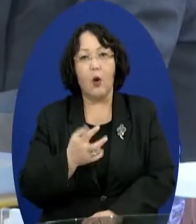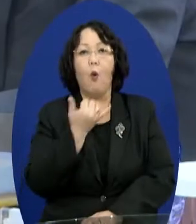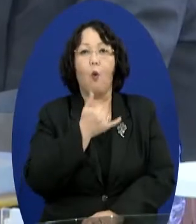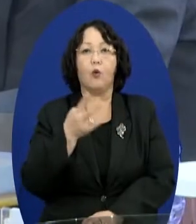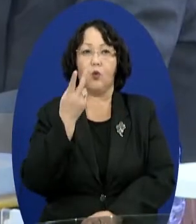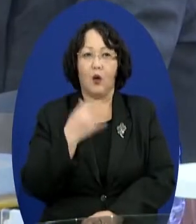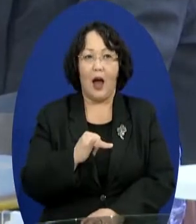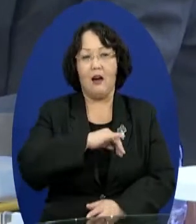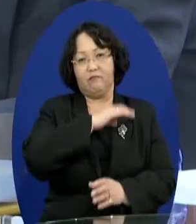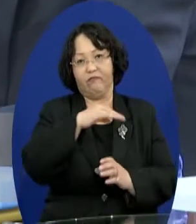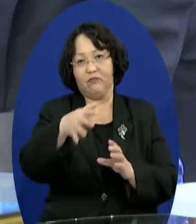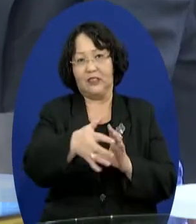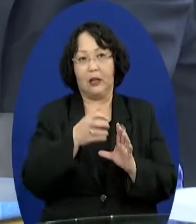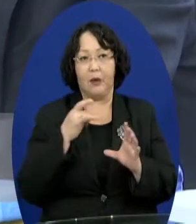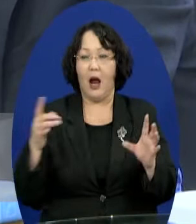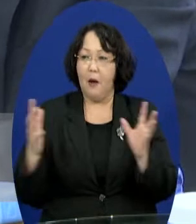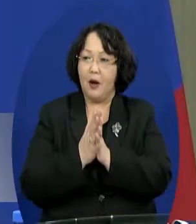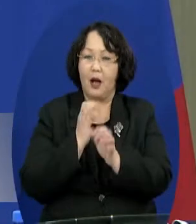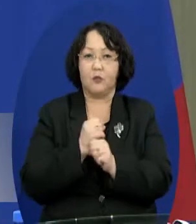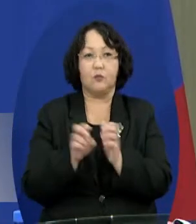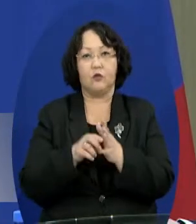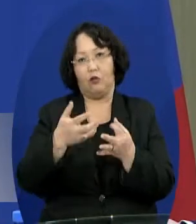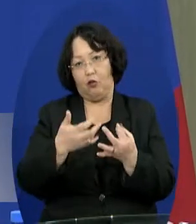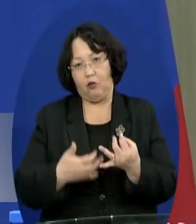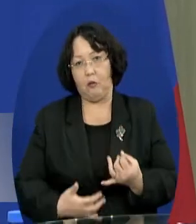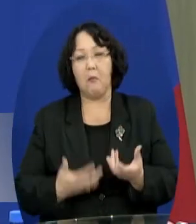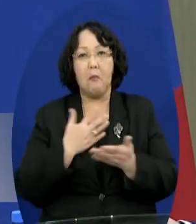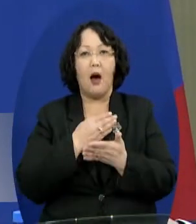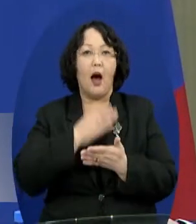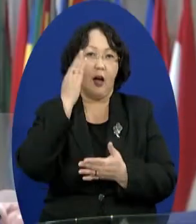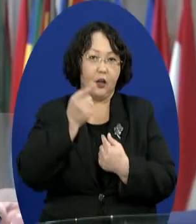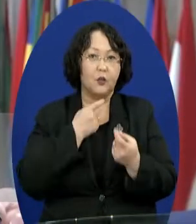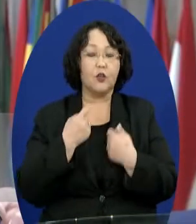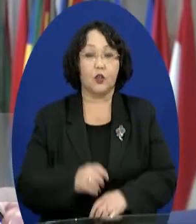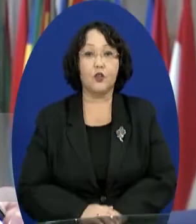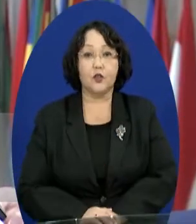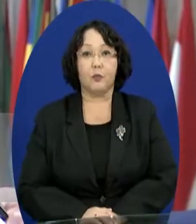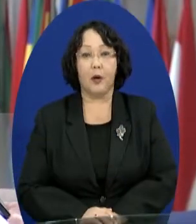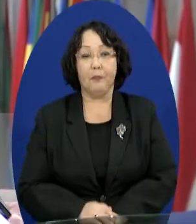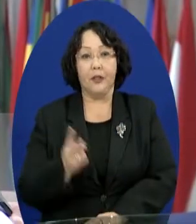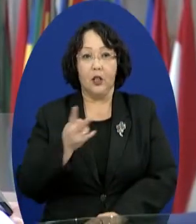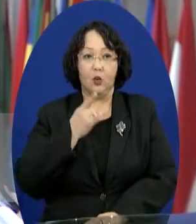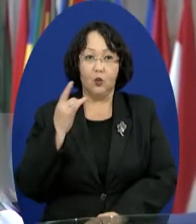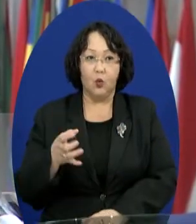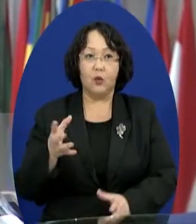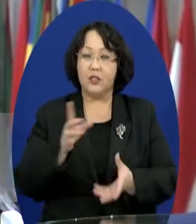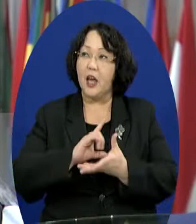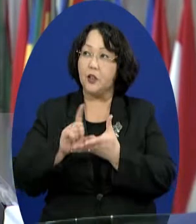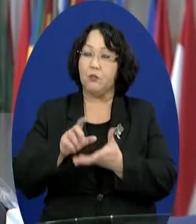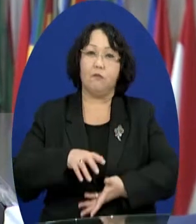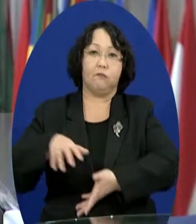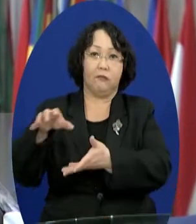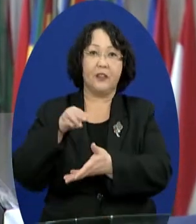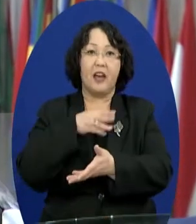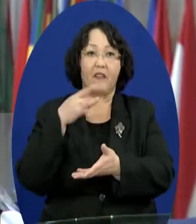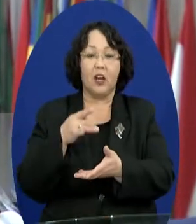уурхайн салбарт харилцан ашигтай хамтрах боломж их бий гэдгийг тодтгосон юм а. Нүүрсний экспорт туршилтын тээврийг одоо